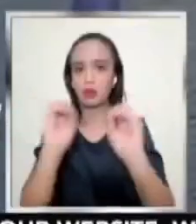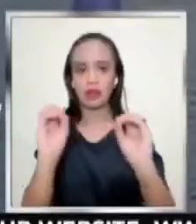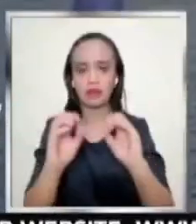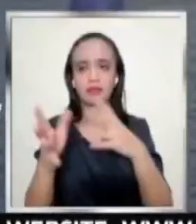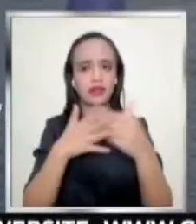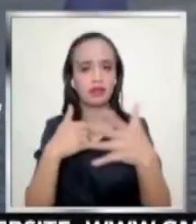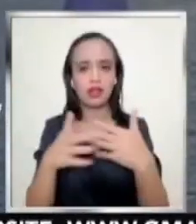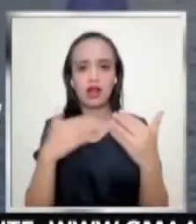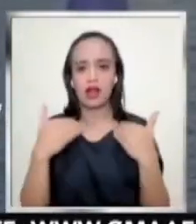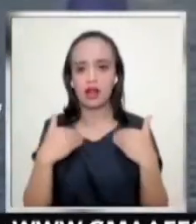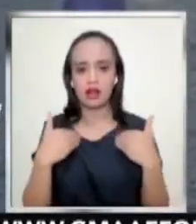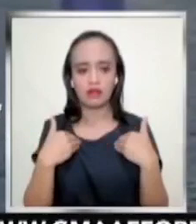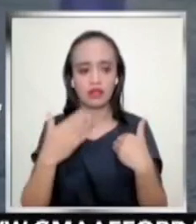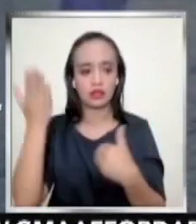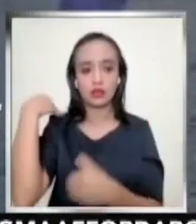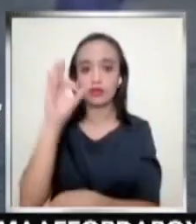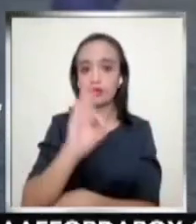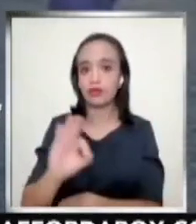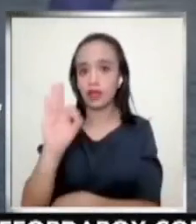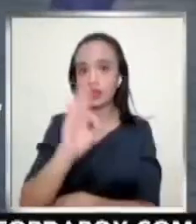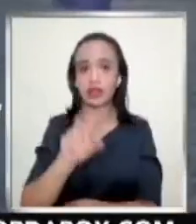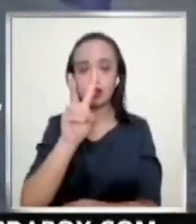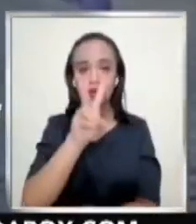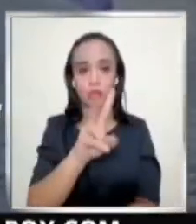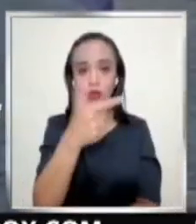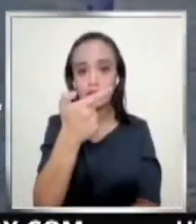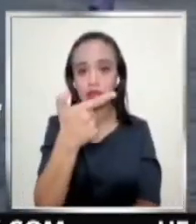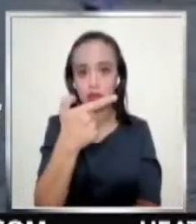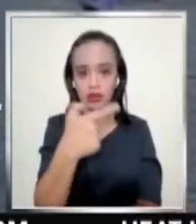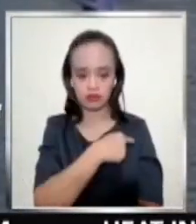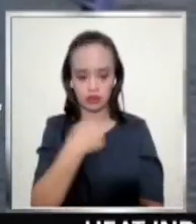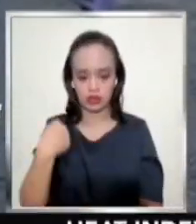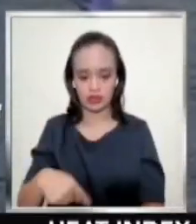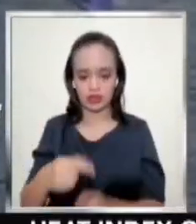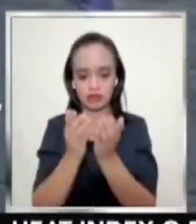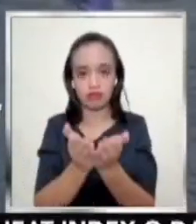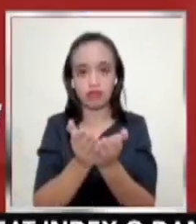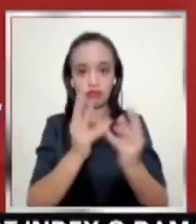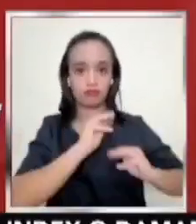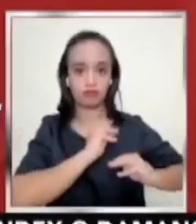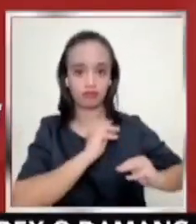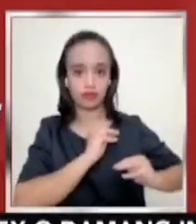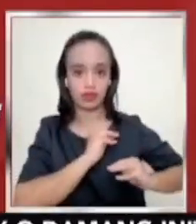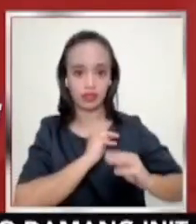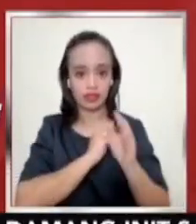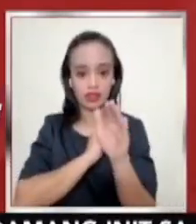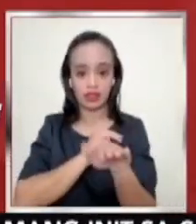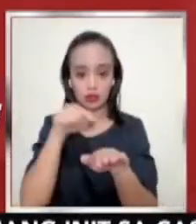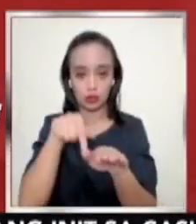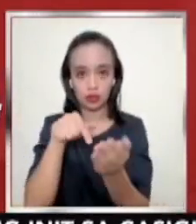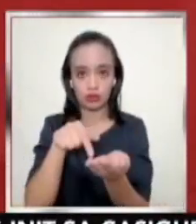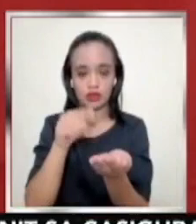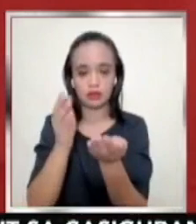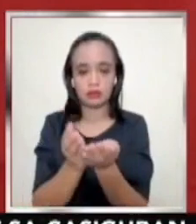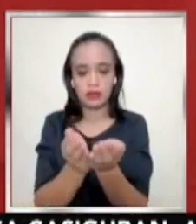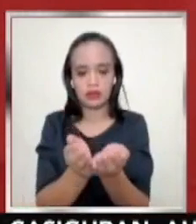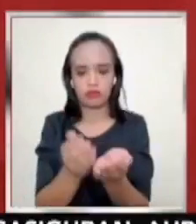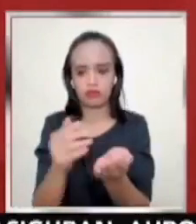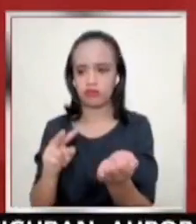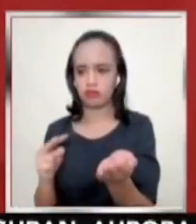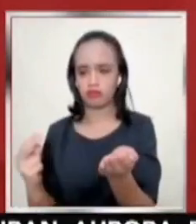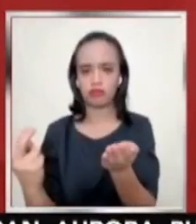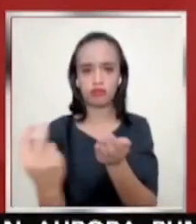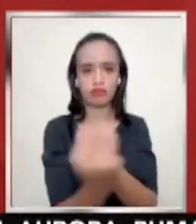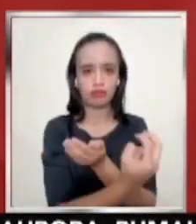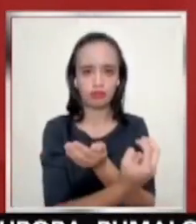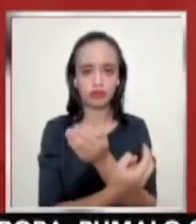Biyernes ng Dal is Chinese fishing mil ships ang isa sa mga barko Saon I would like to also to reiterate